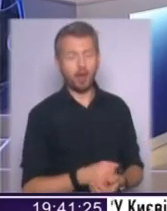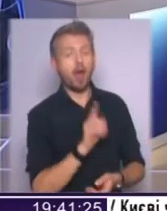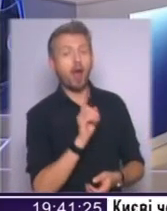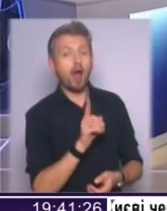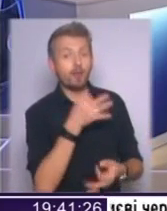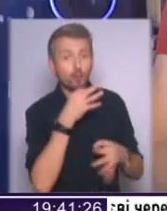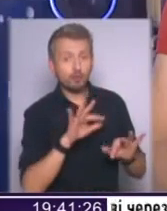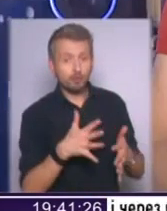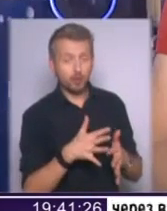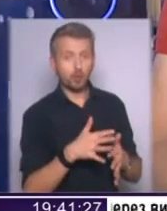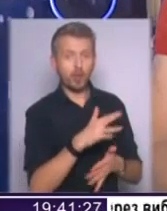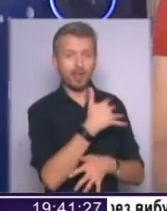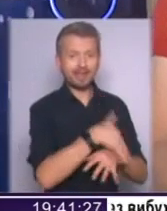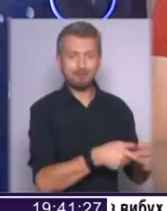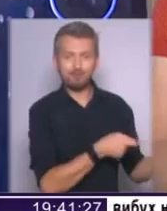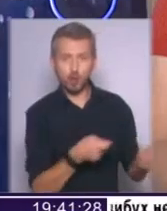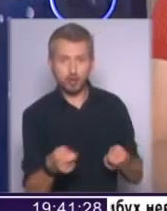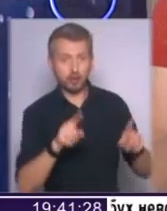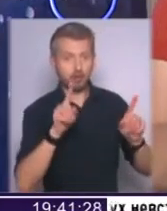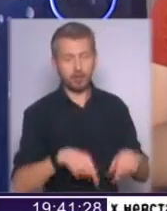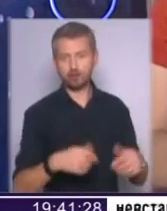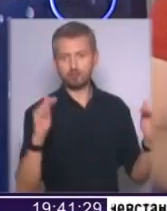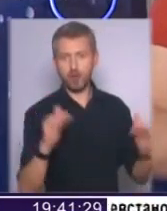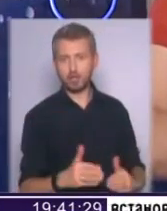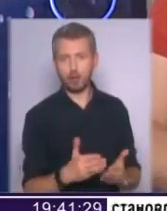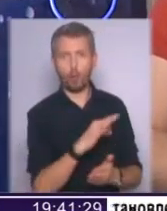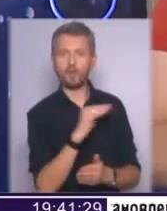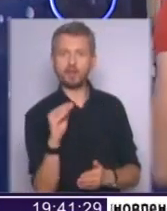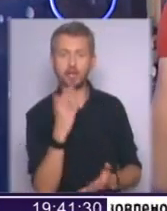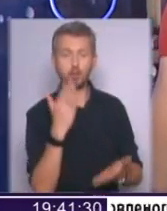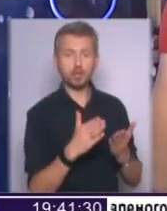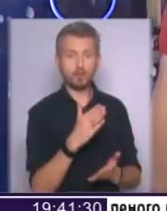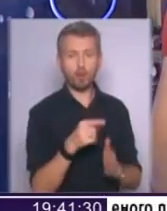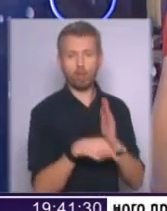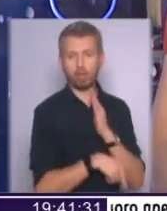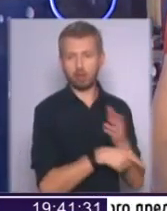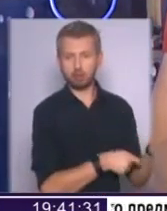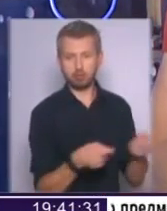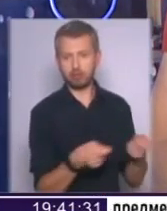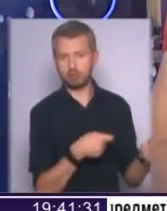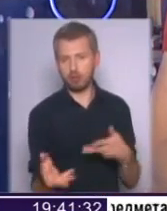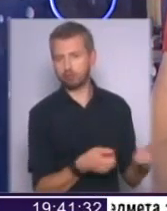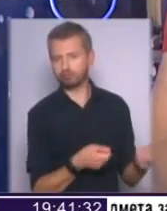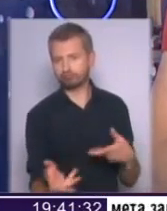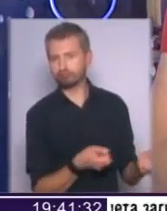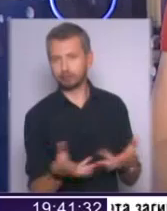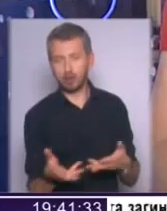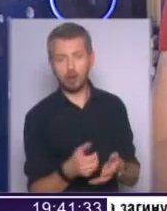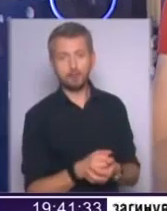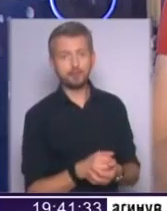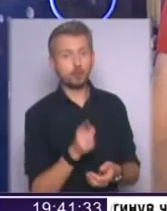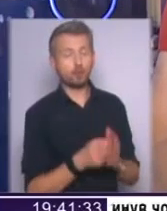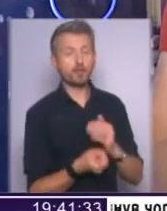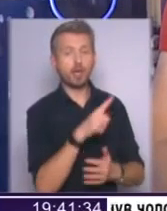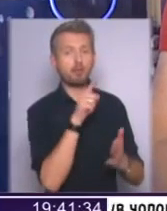на імпорт теж падає. Тобто, ну, офіційний, можливо, тіньовий сектор зростає, але бюджети з тіньового сектору мало що отримує. Да? Тому виникає